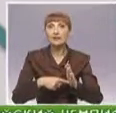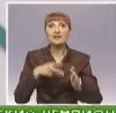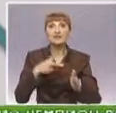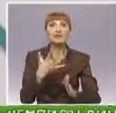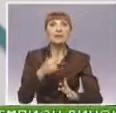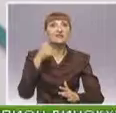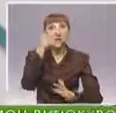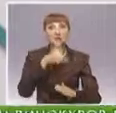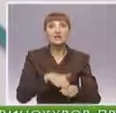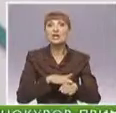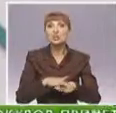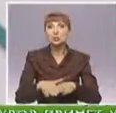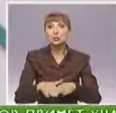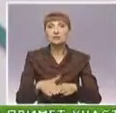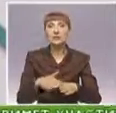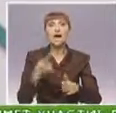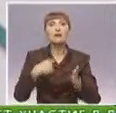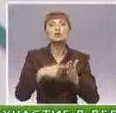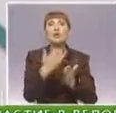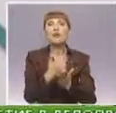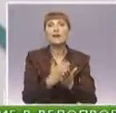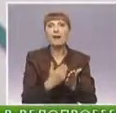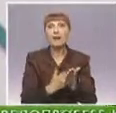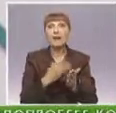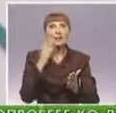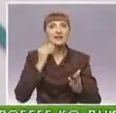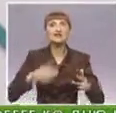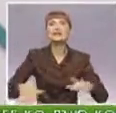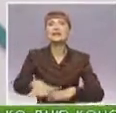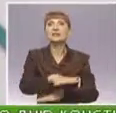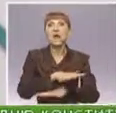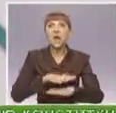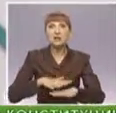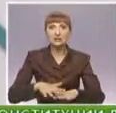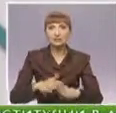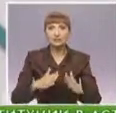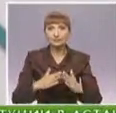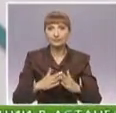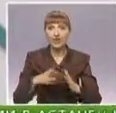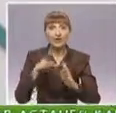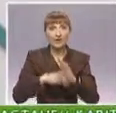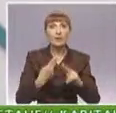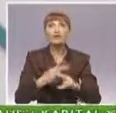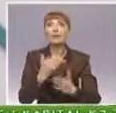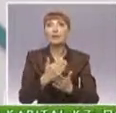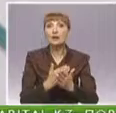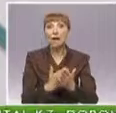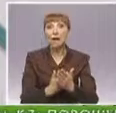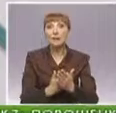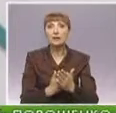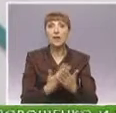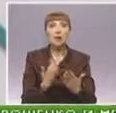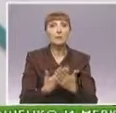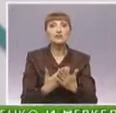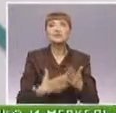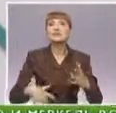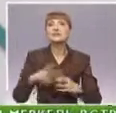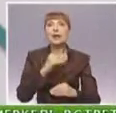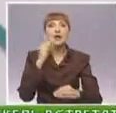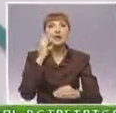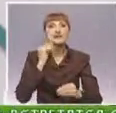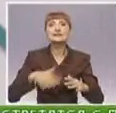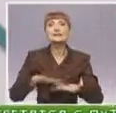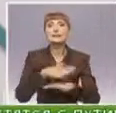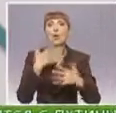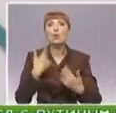2005 года реализует городскую программу «Алматинские дворы». В рамках этой программы почти все алматинские